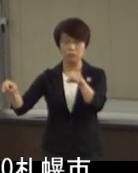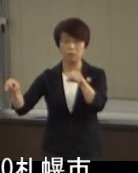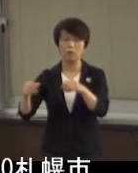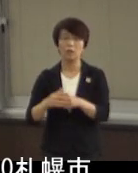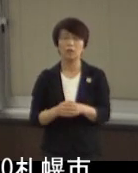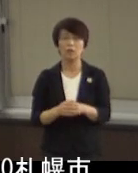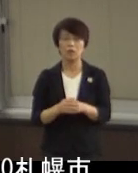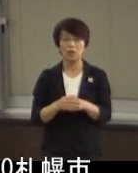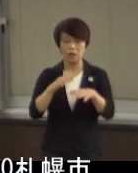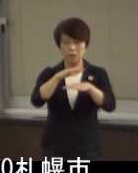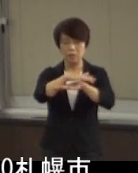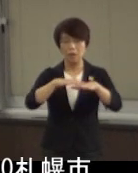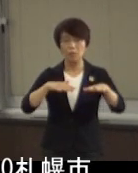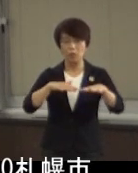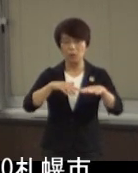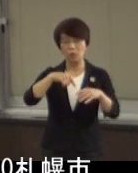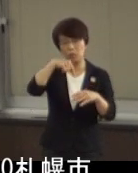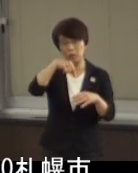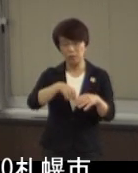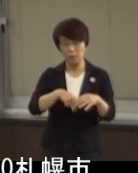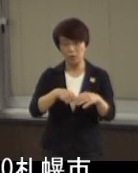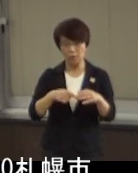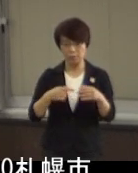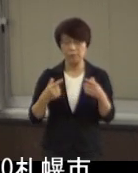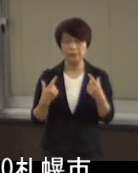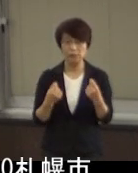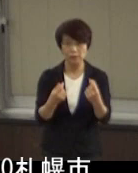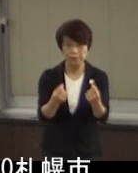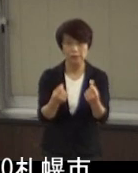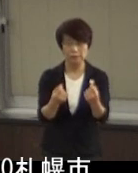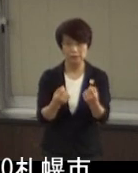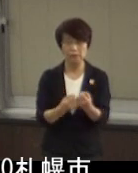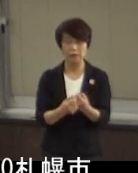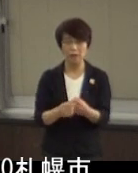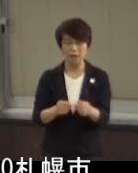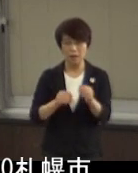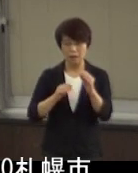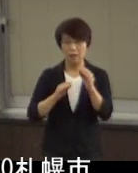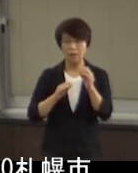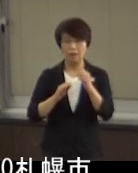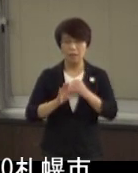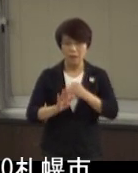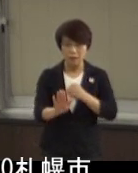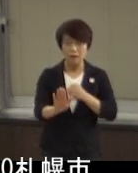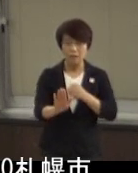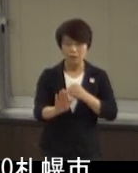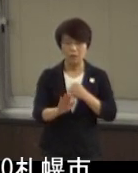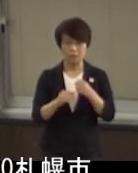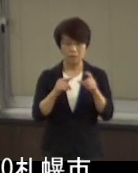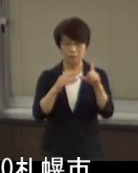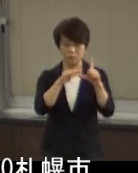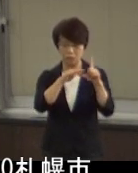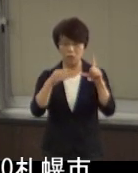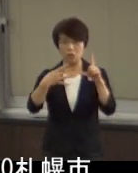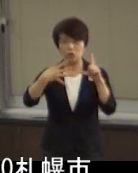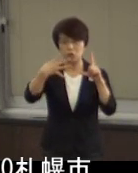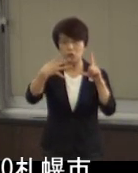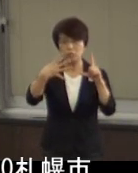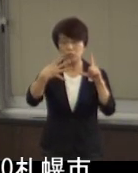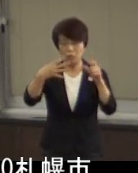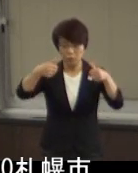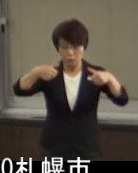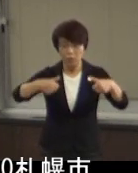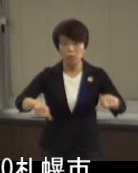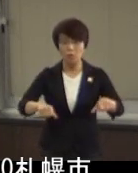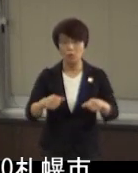して札幌におきましては引き続き警戒ステージ4相当の強い措置を講じていくということが